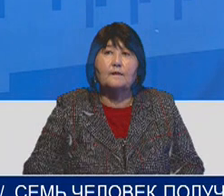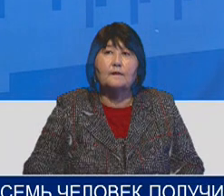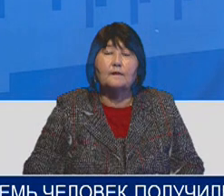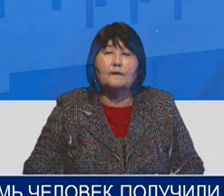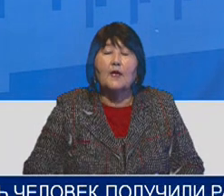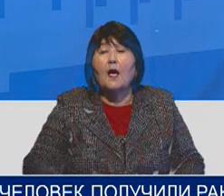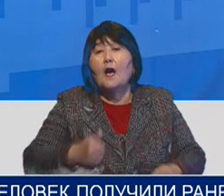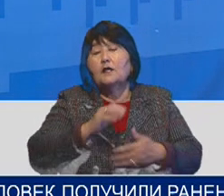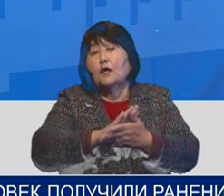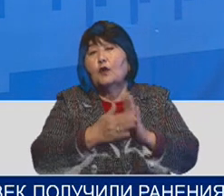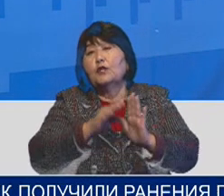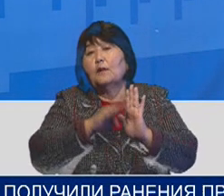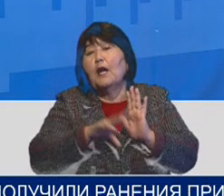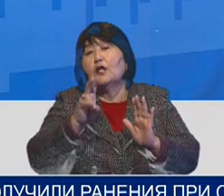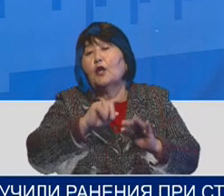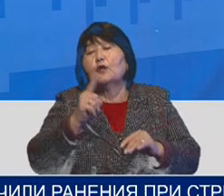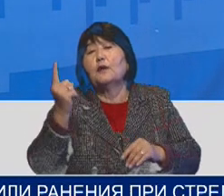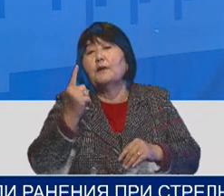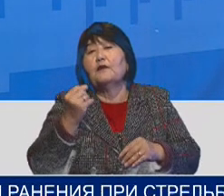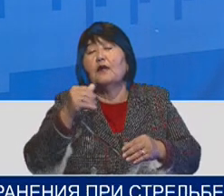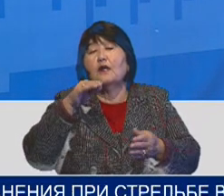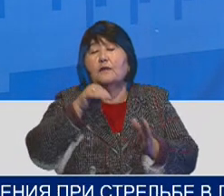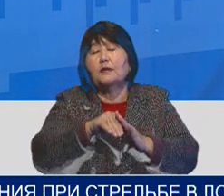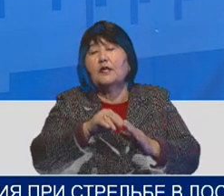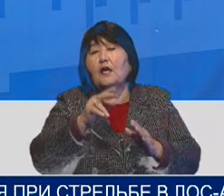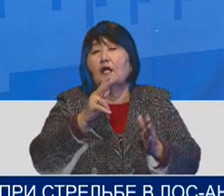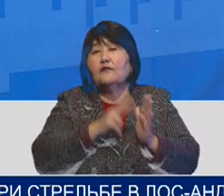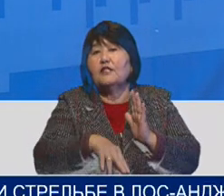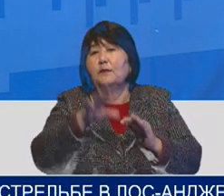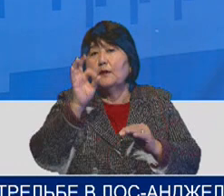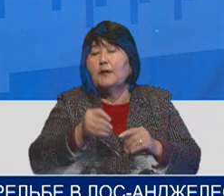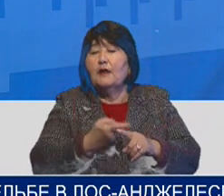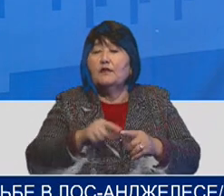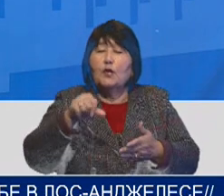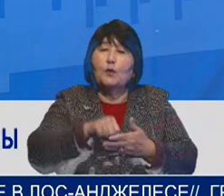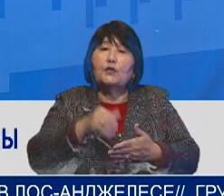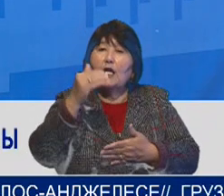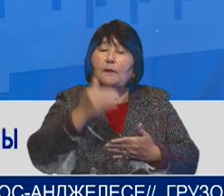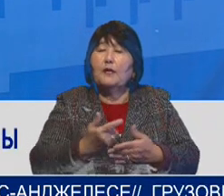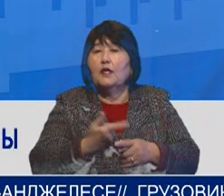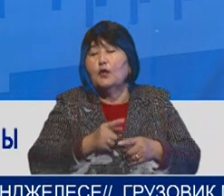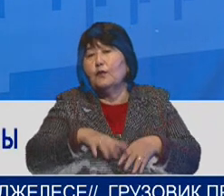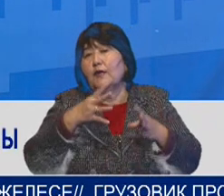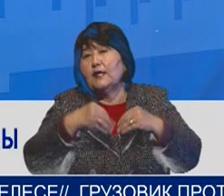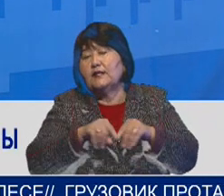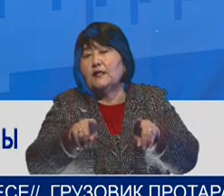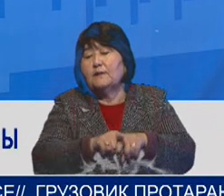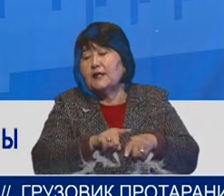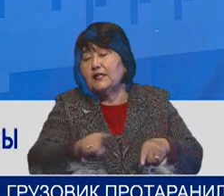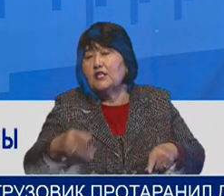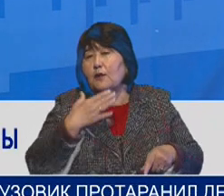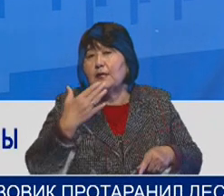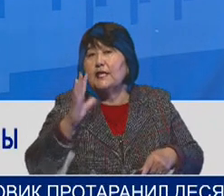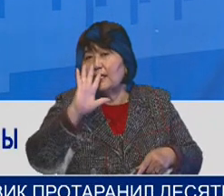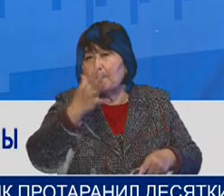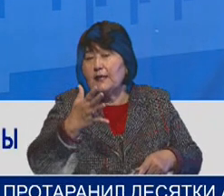основные условия программы Наурыз - первоначальный взнос от 20% отсутствие у участника программы или у его семьи жилья в течение последних 5